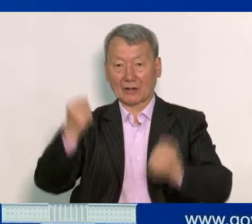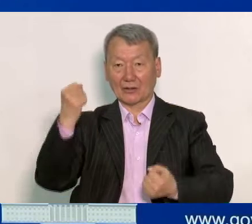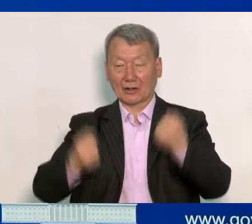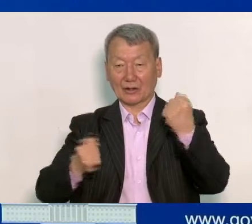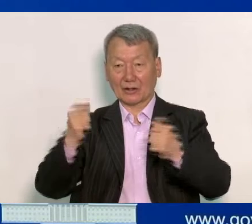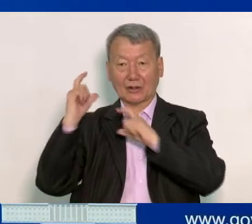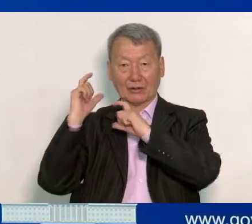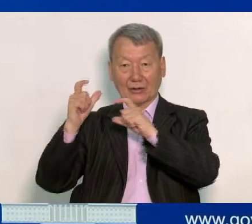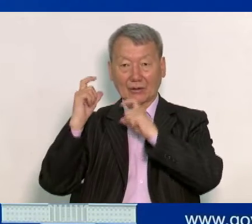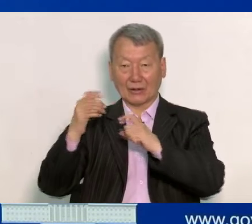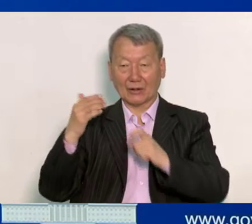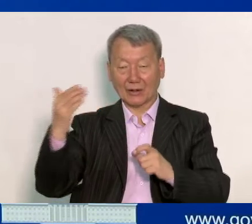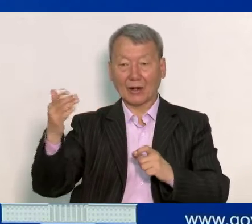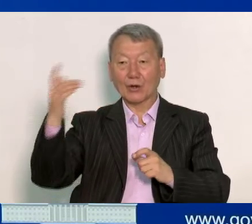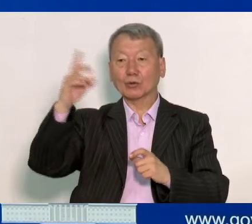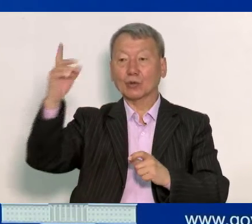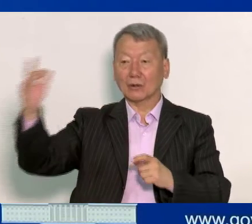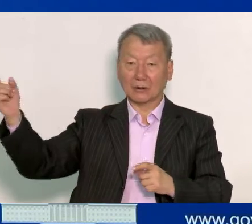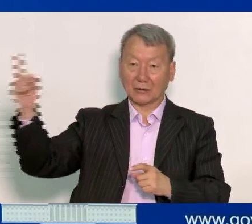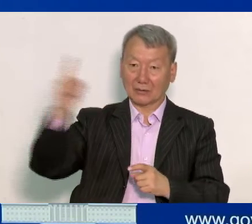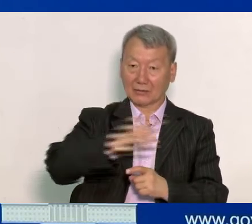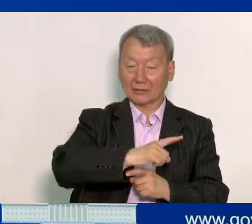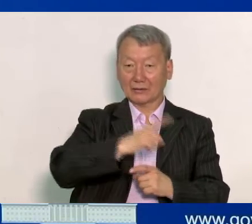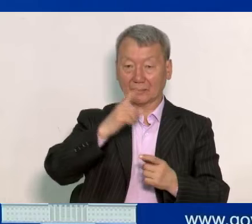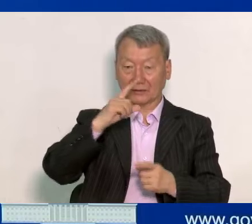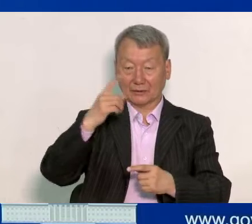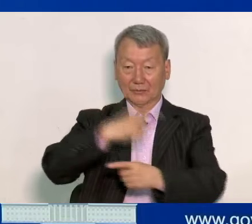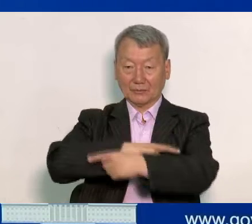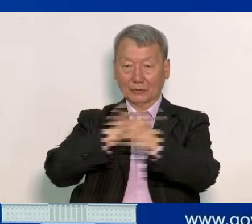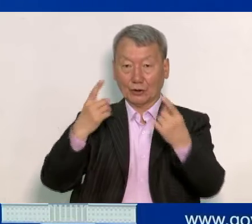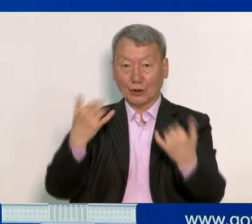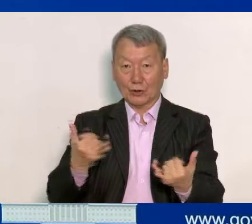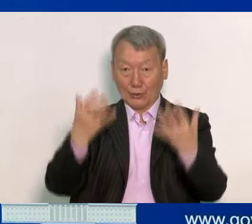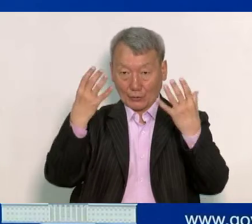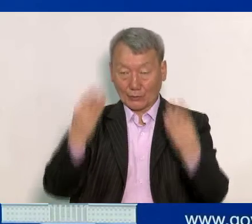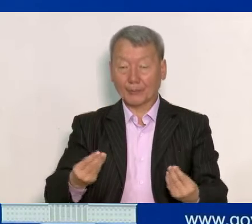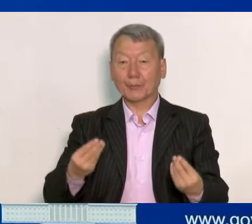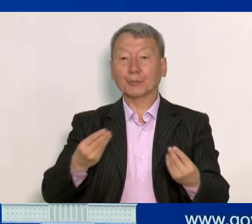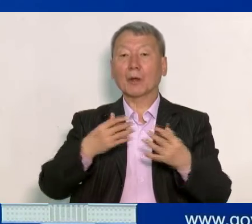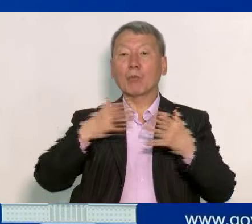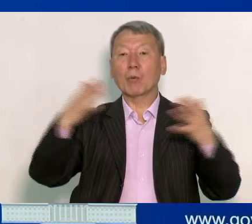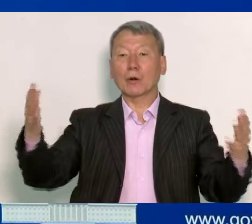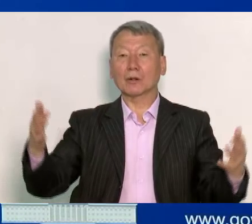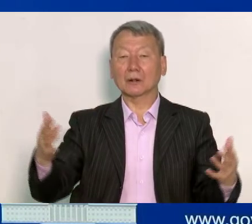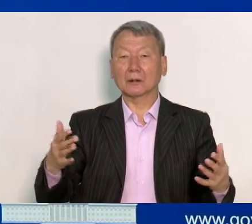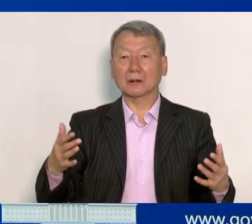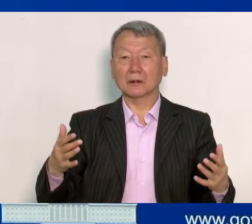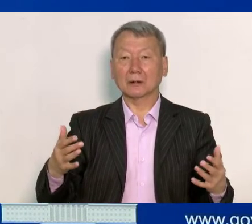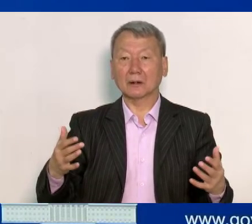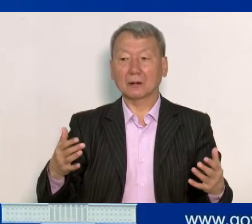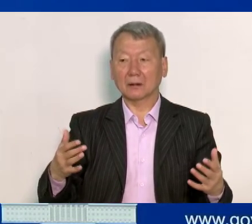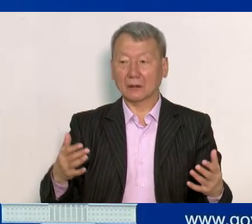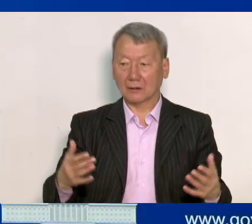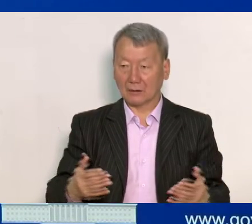средств, пересекающих государственные границы. На сегодняшний день